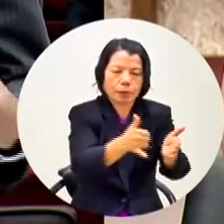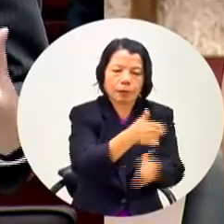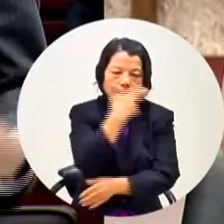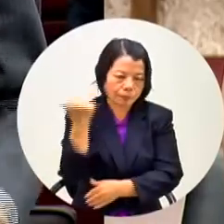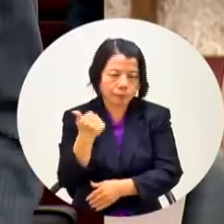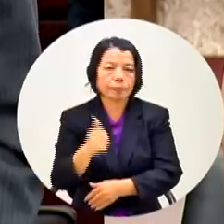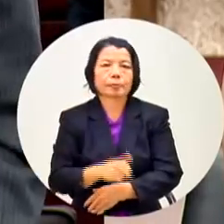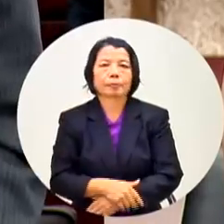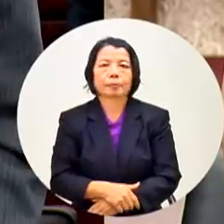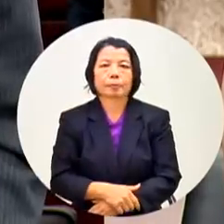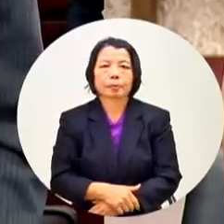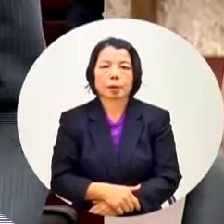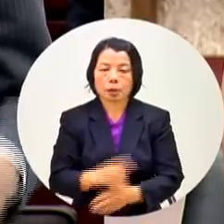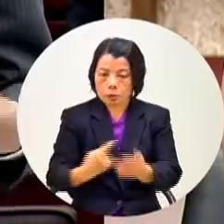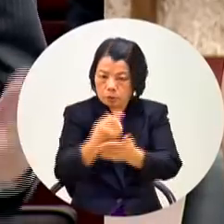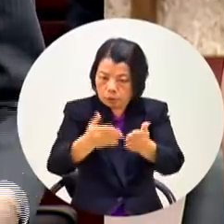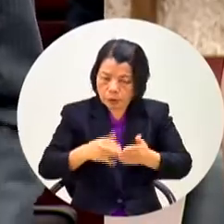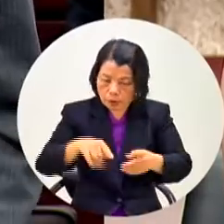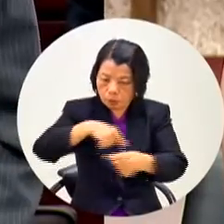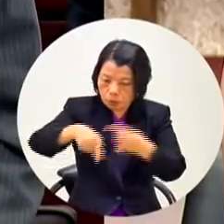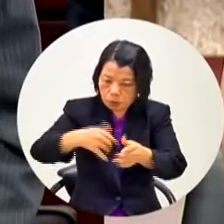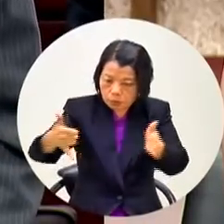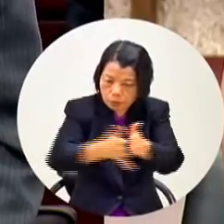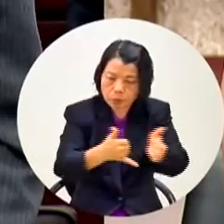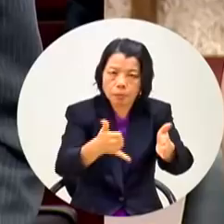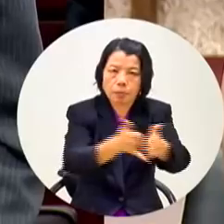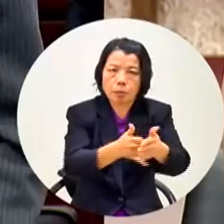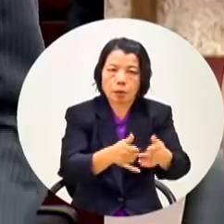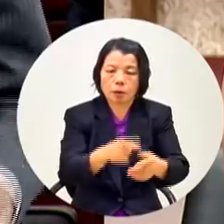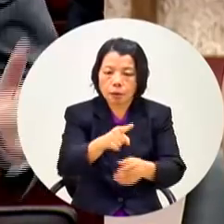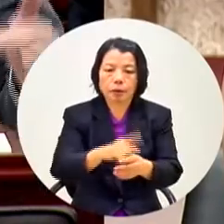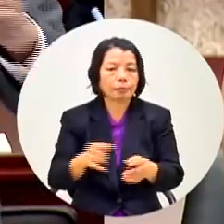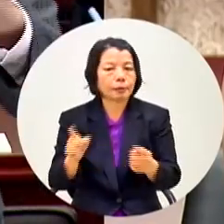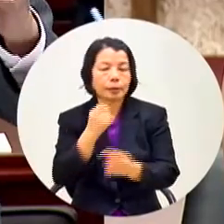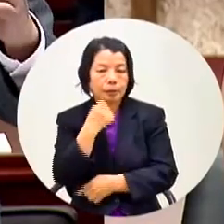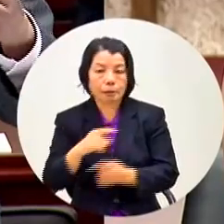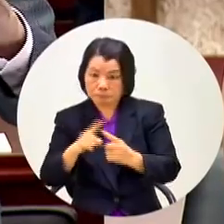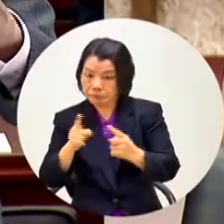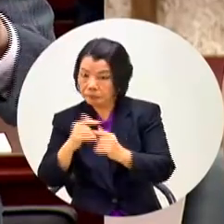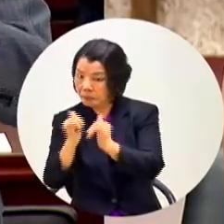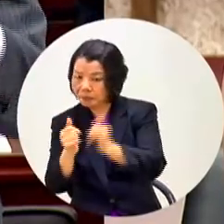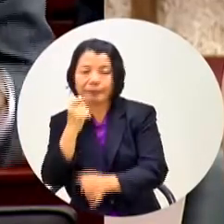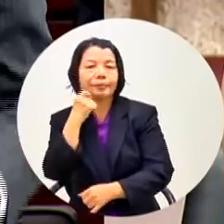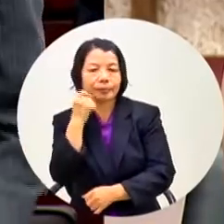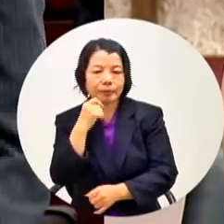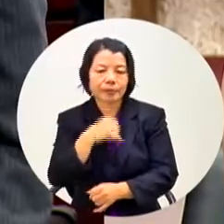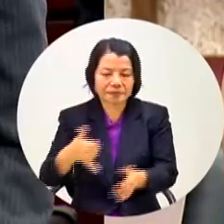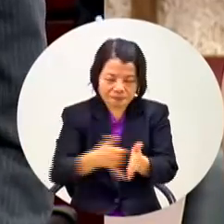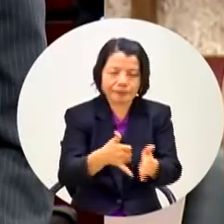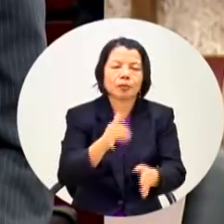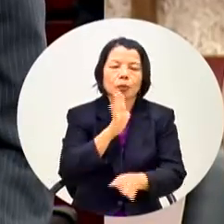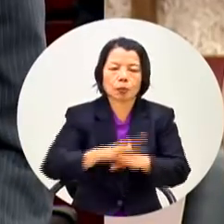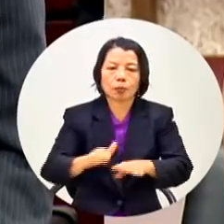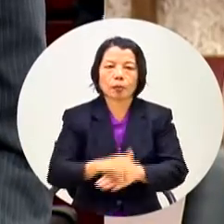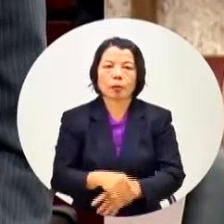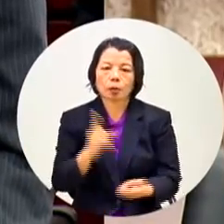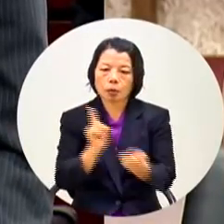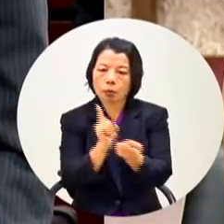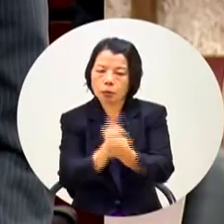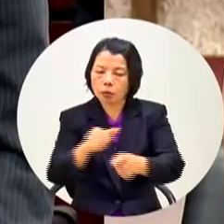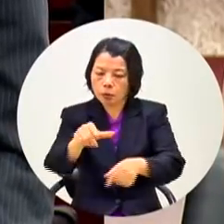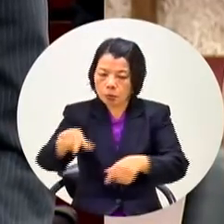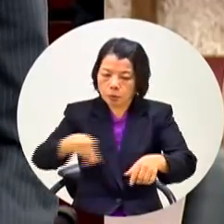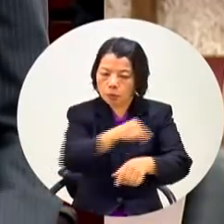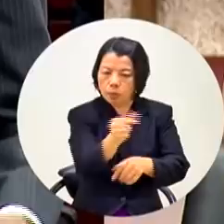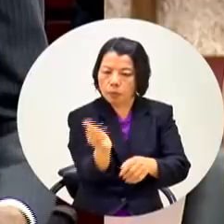那运量就会相对就会提高了。那这一方面，那至于说北环部分，那当然我们是要经过后面专家学者一